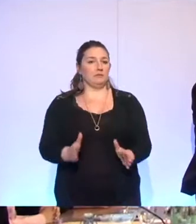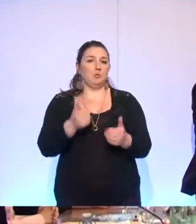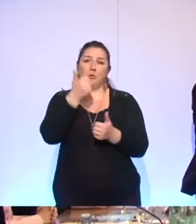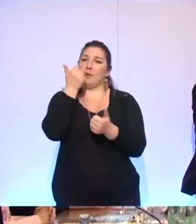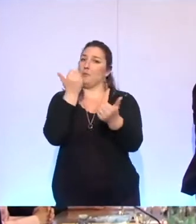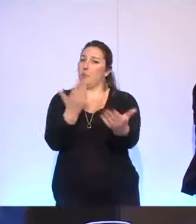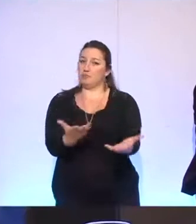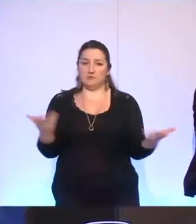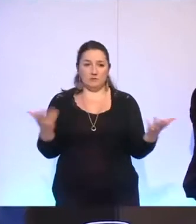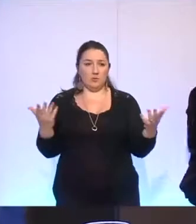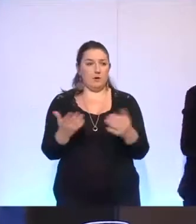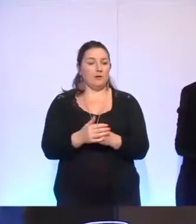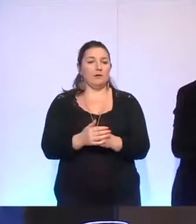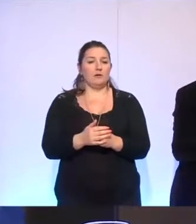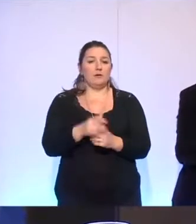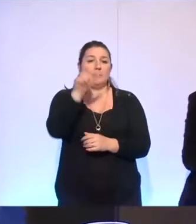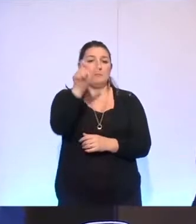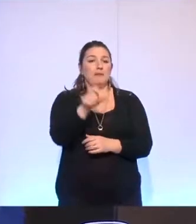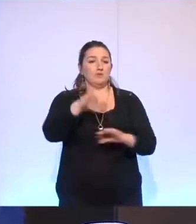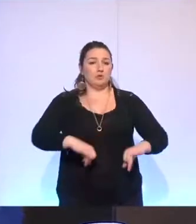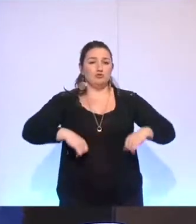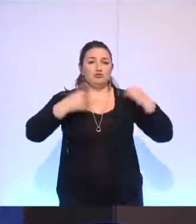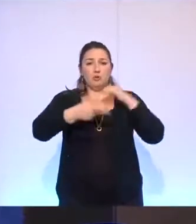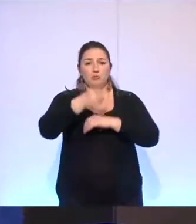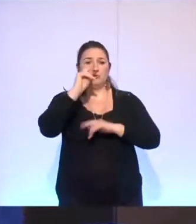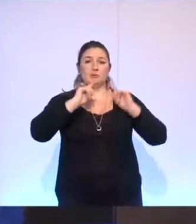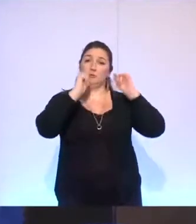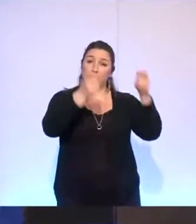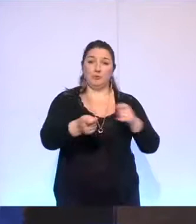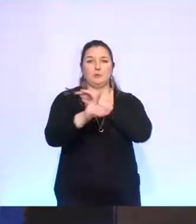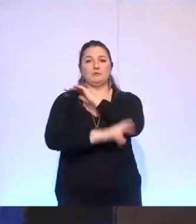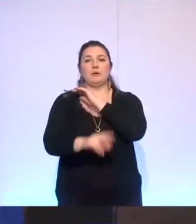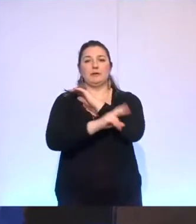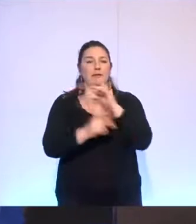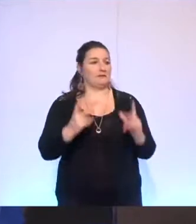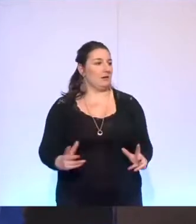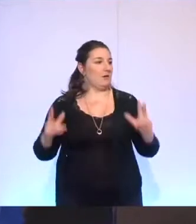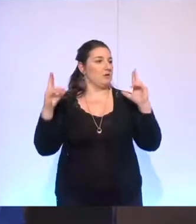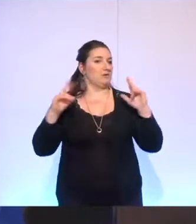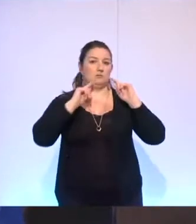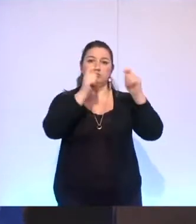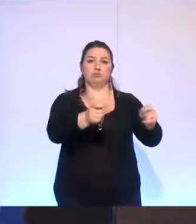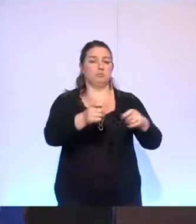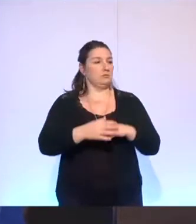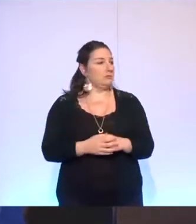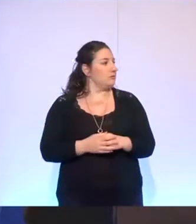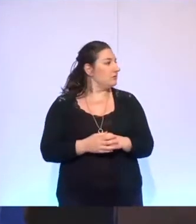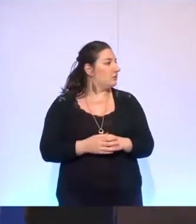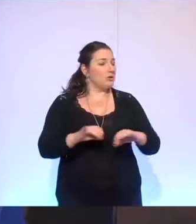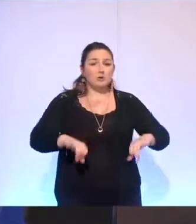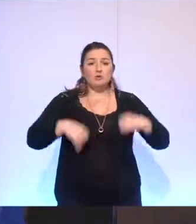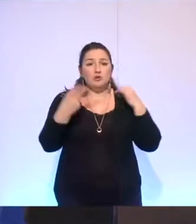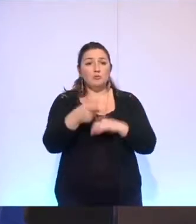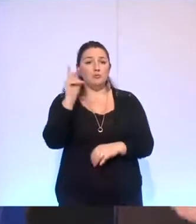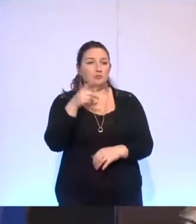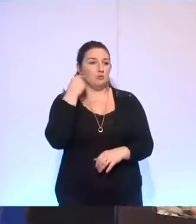il s'agit de désigner le Benjamin de l'Assemblée comme secrétaire de séance. Nous avons pensé donc désigner le plus jeune,